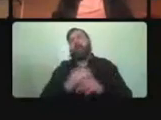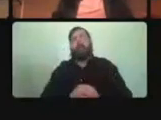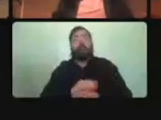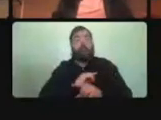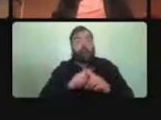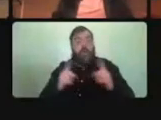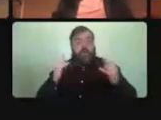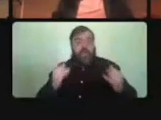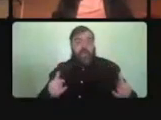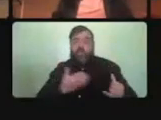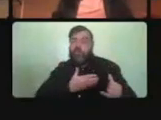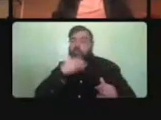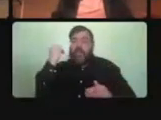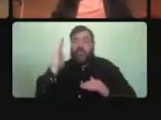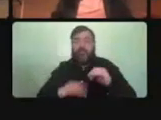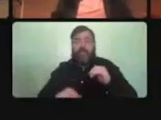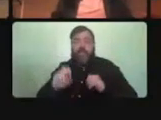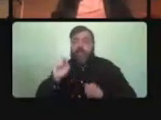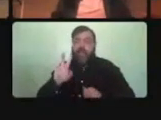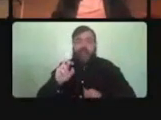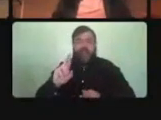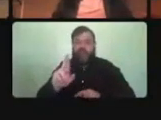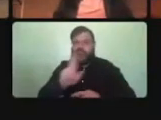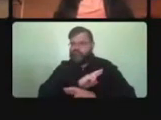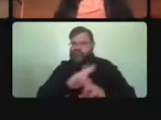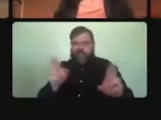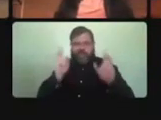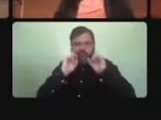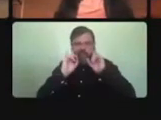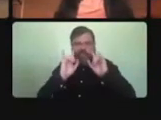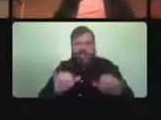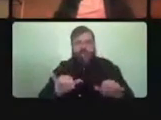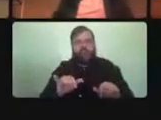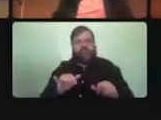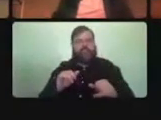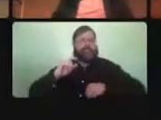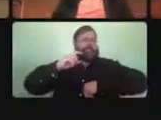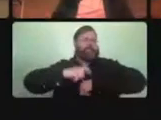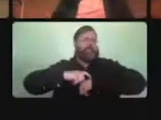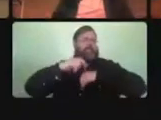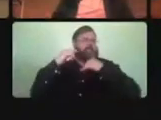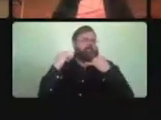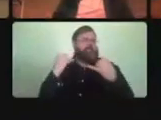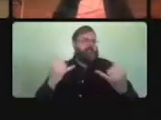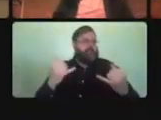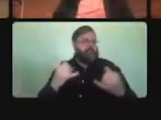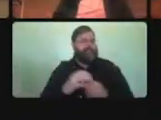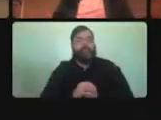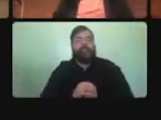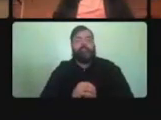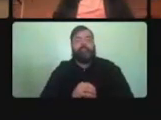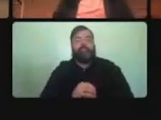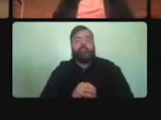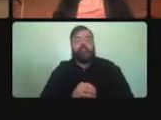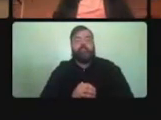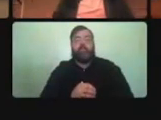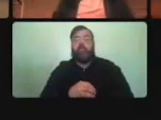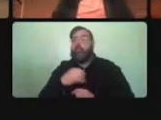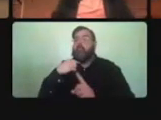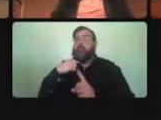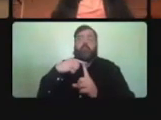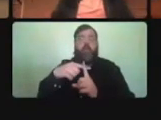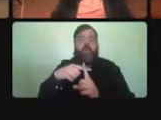Ninaona kuwa tunahitaji takriban miaka 10 hadi 15 ili tuweze kufikia malengo